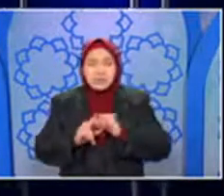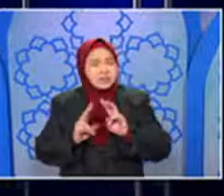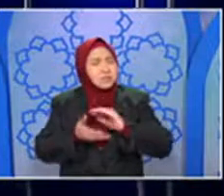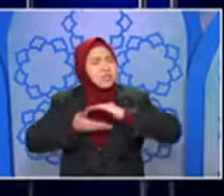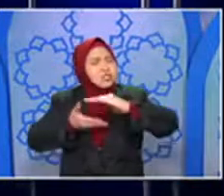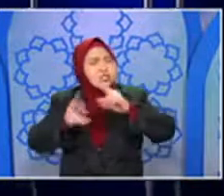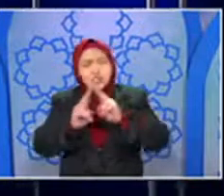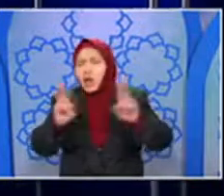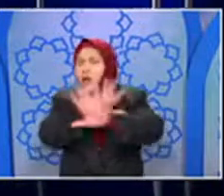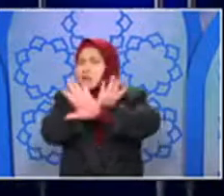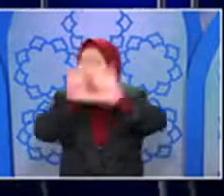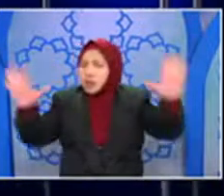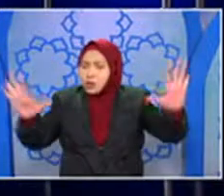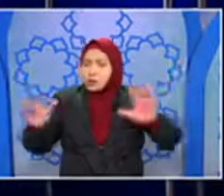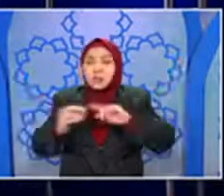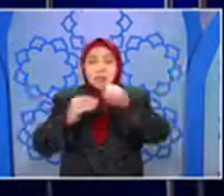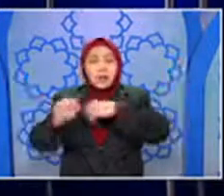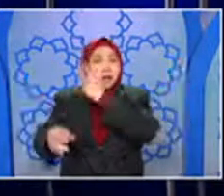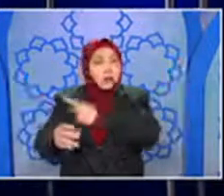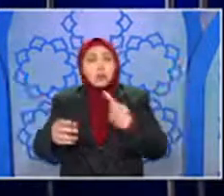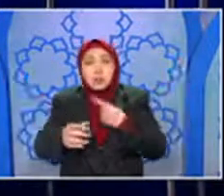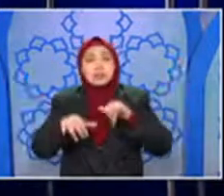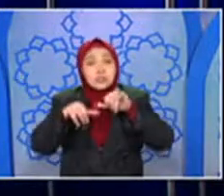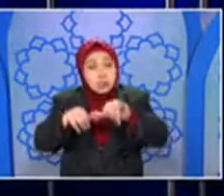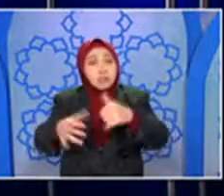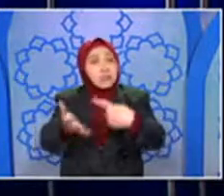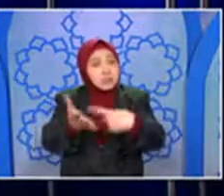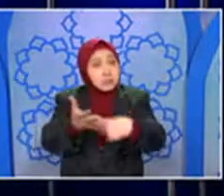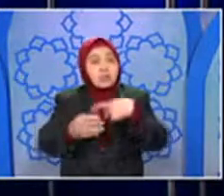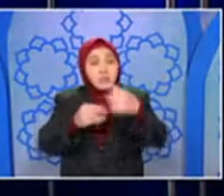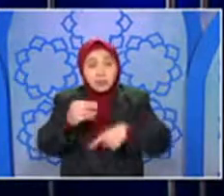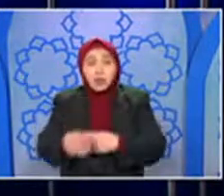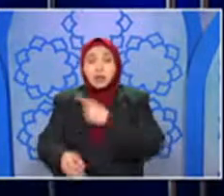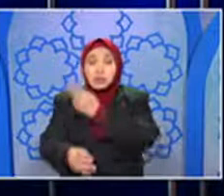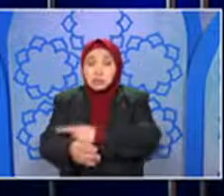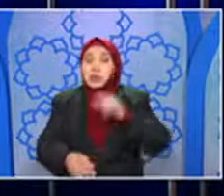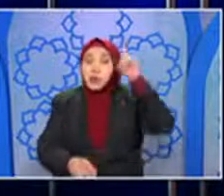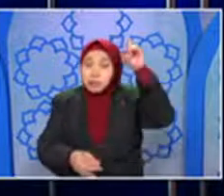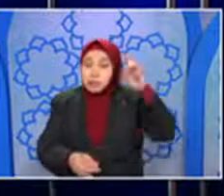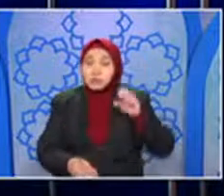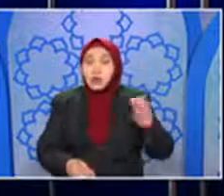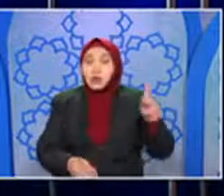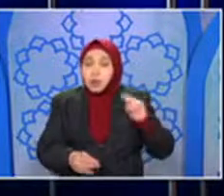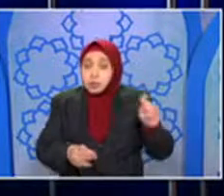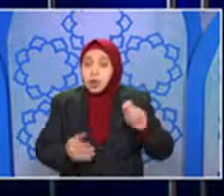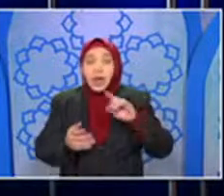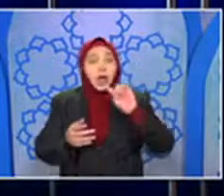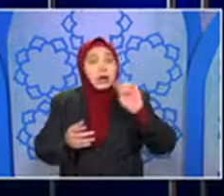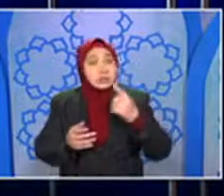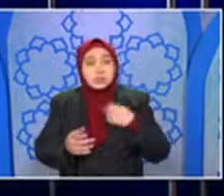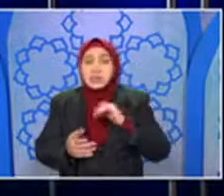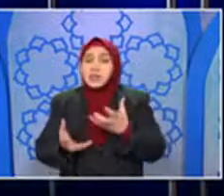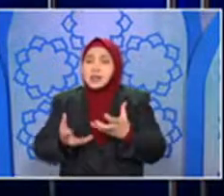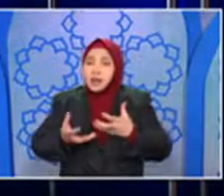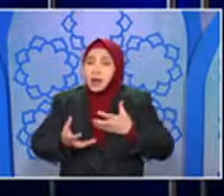mengenai kekuasaan Dia. Kita masih lagi bincang mengenai kekuasaan Allah Subhanahu Wa Taala melalui surah-surah musabbihat. Cuma saya